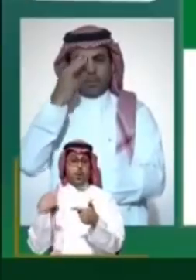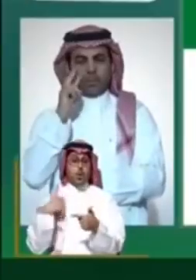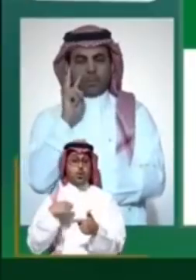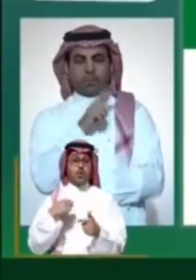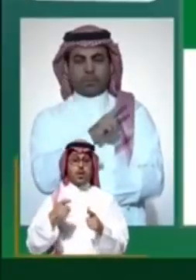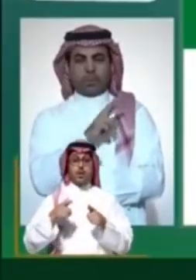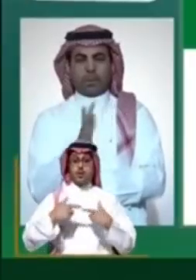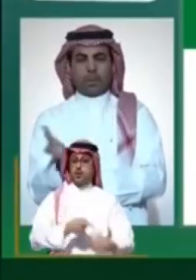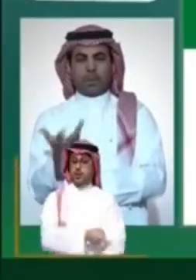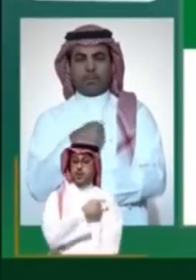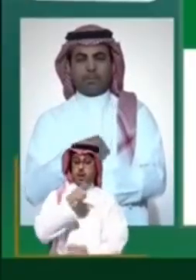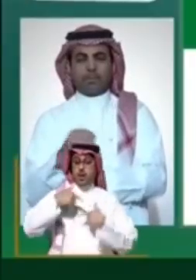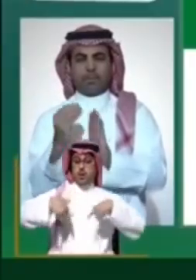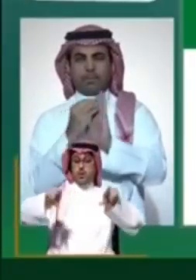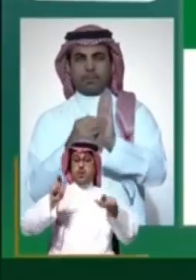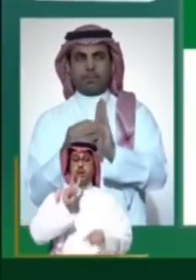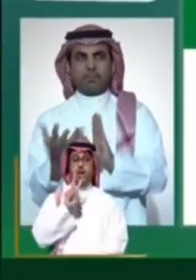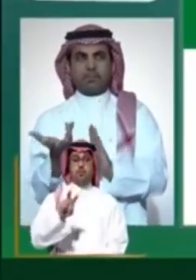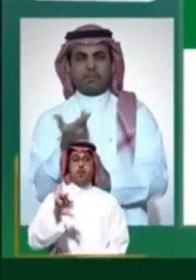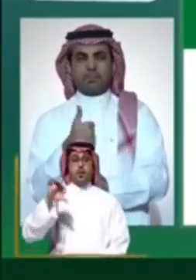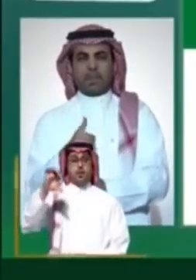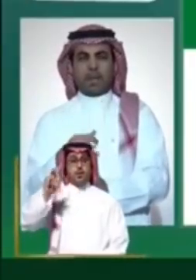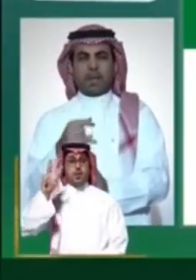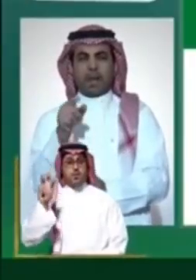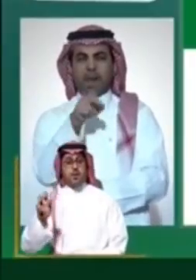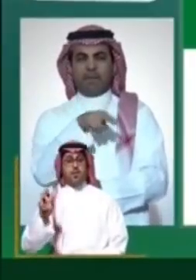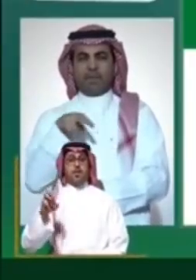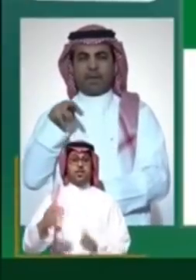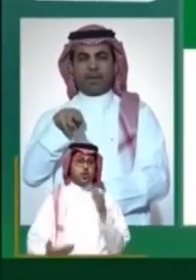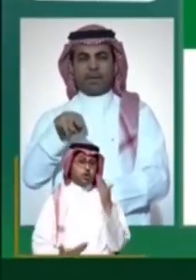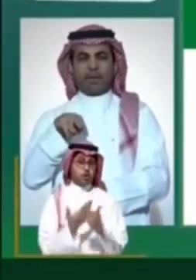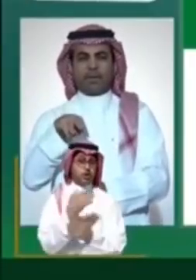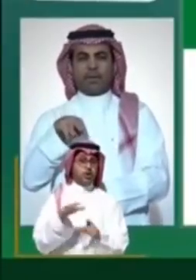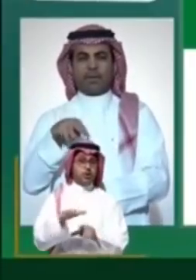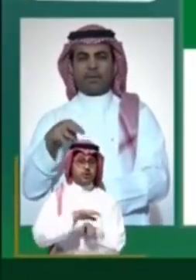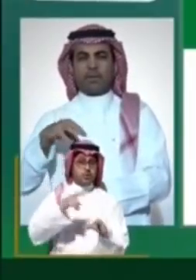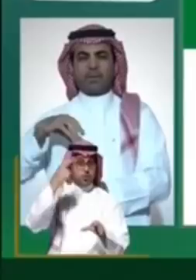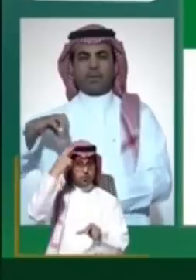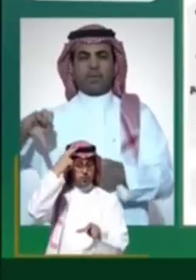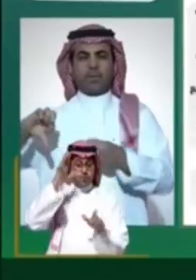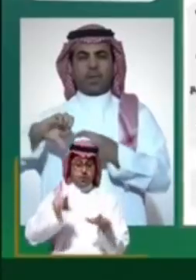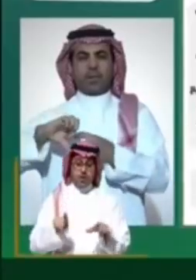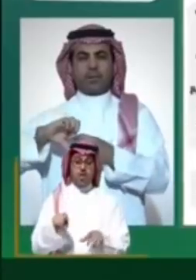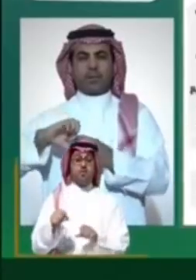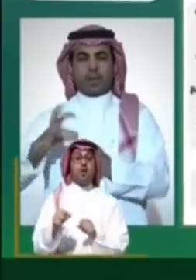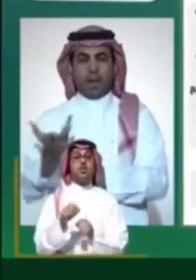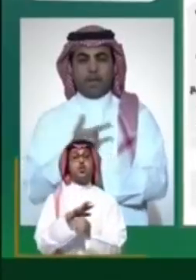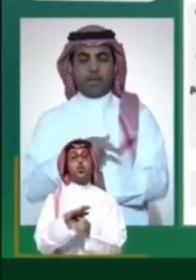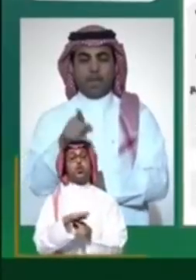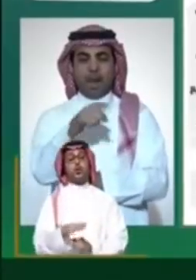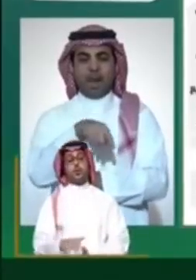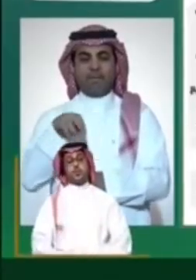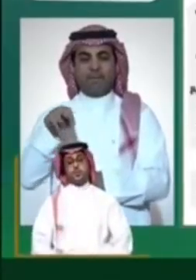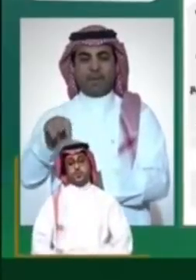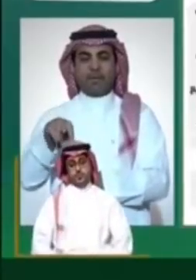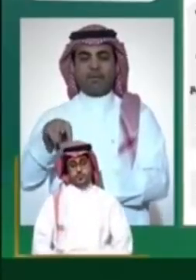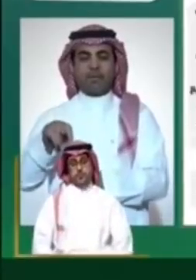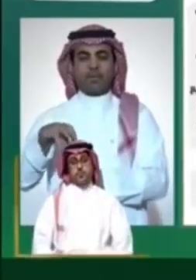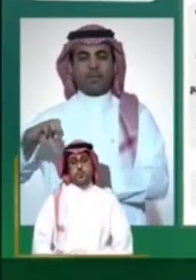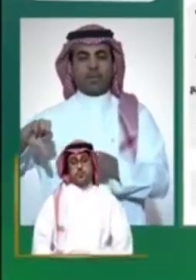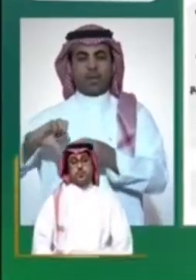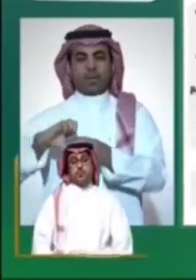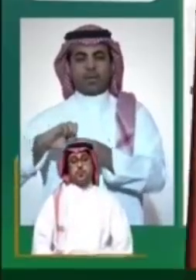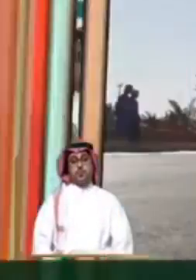وزارة الصحة تعلن تسجيل 2039 حالة مؤكدة جديدة مصابة بكورونا في المملكة.